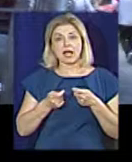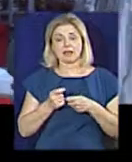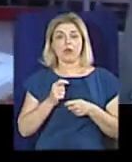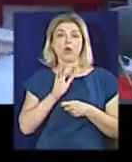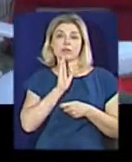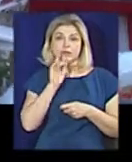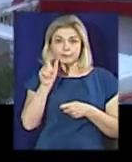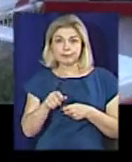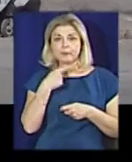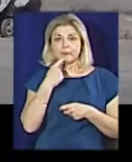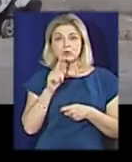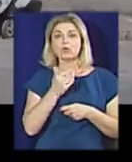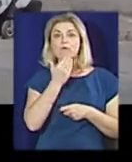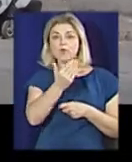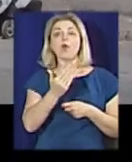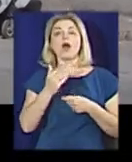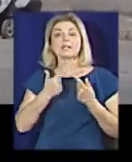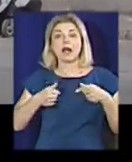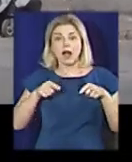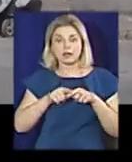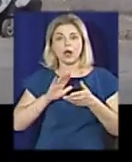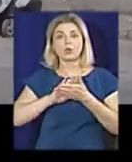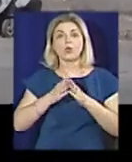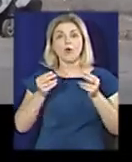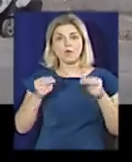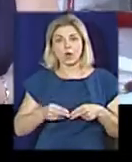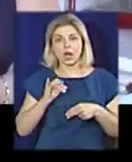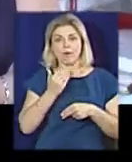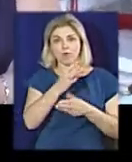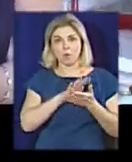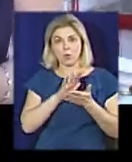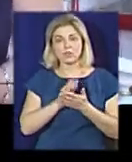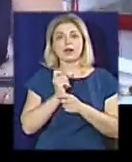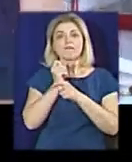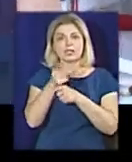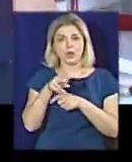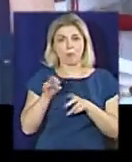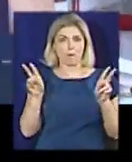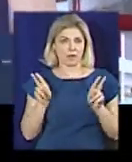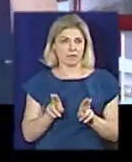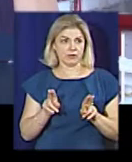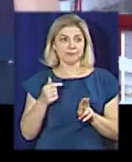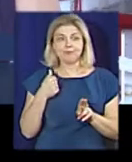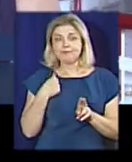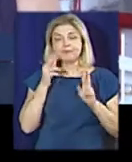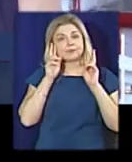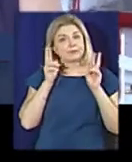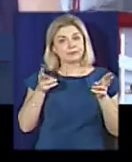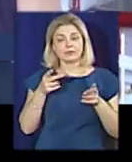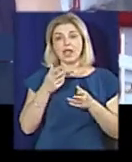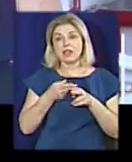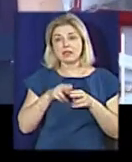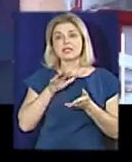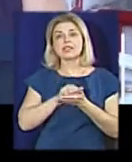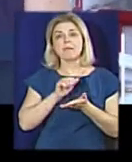запевняє, що її заклад заключив угоду і їх сміття вивозиться за правилами. Я не знаю. Я не знаю, цим займається